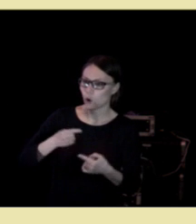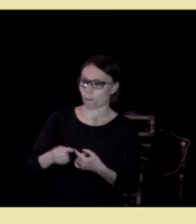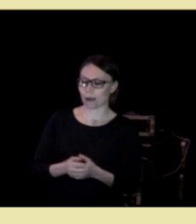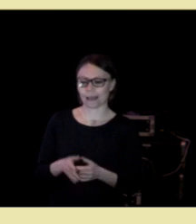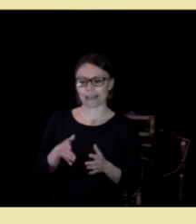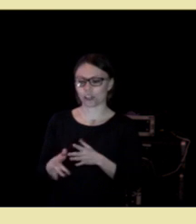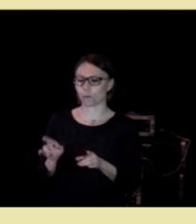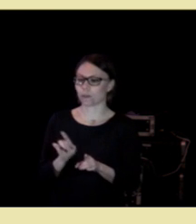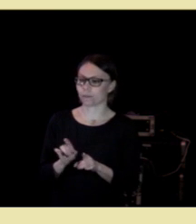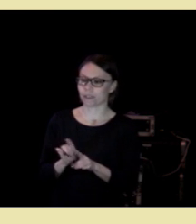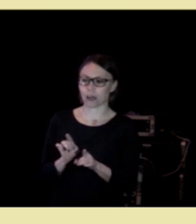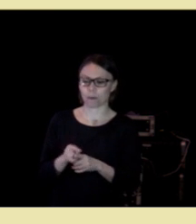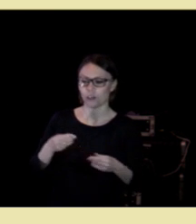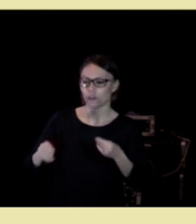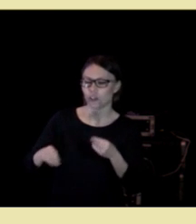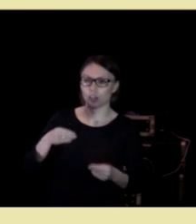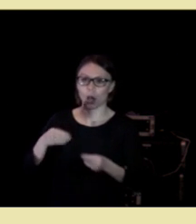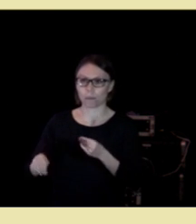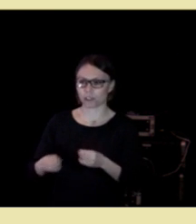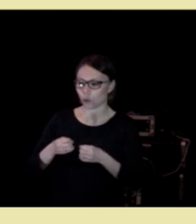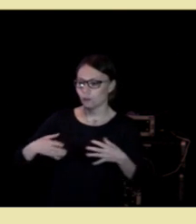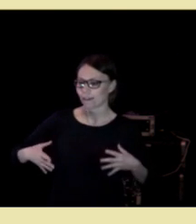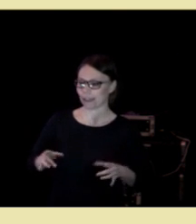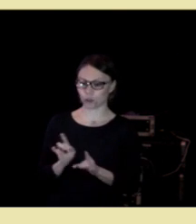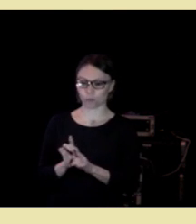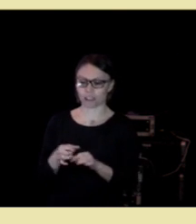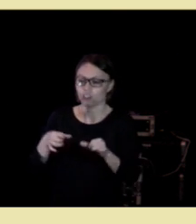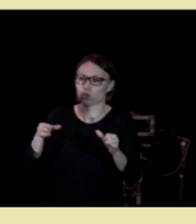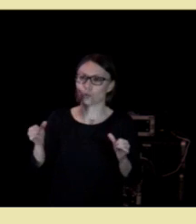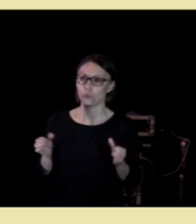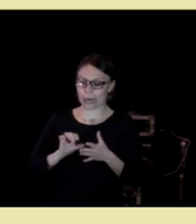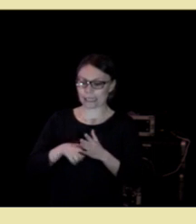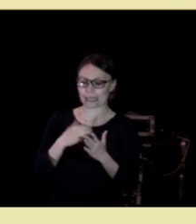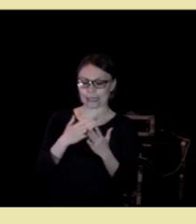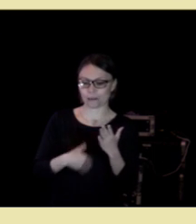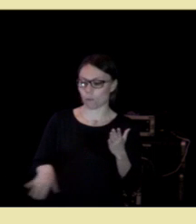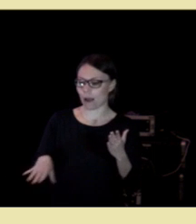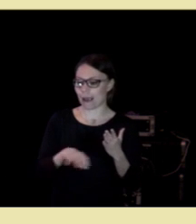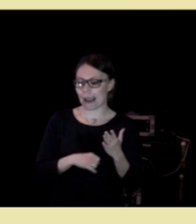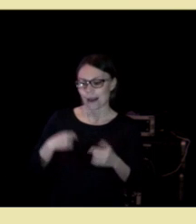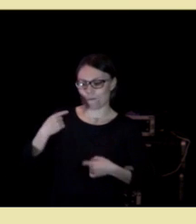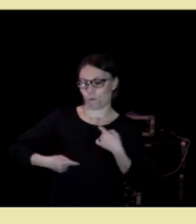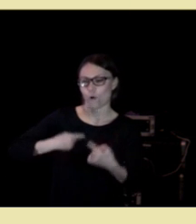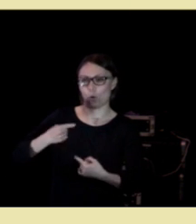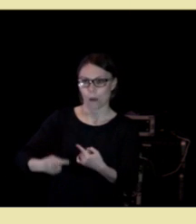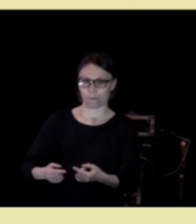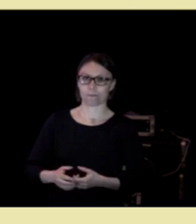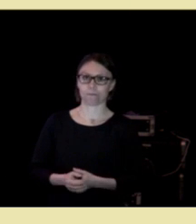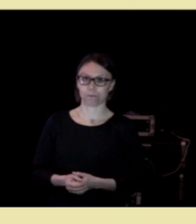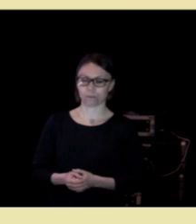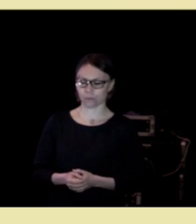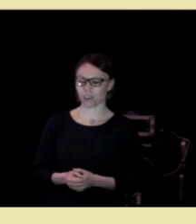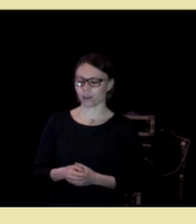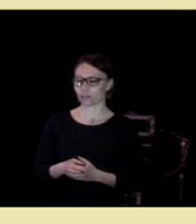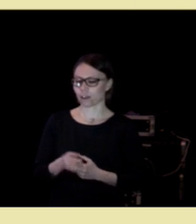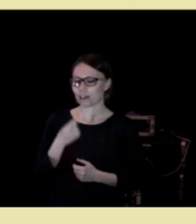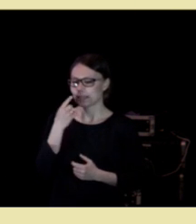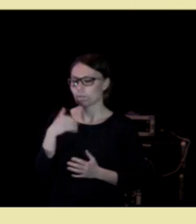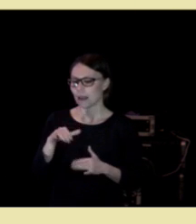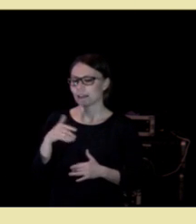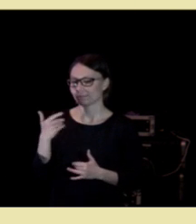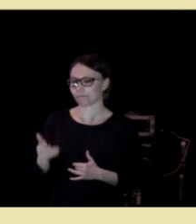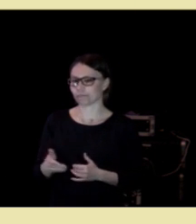samme dynamiske utviklingen som den store sjekklisten for hele forløpet har vært. Og jeg skal komme litt tilbake til hva